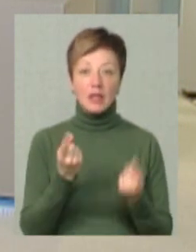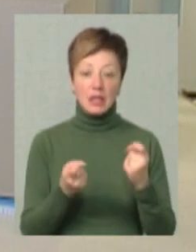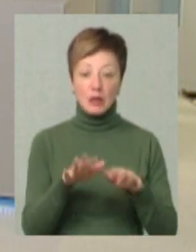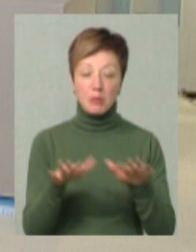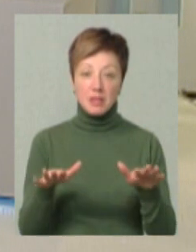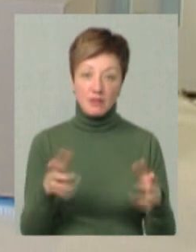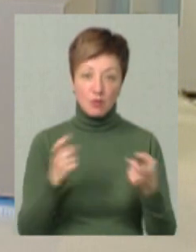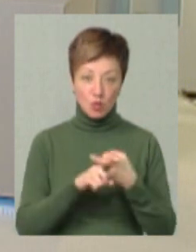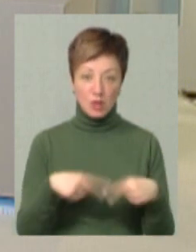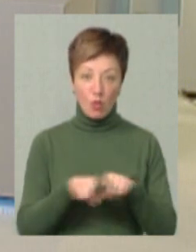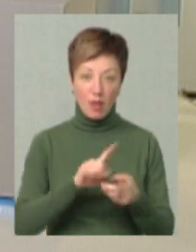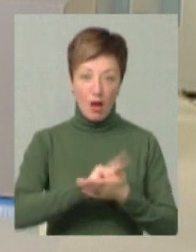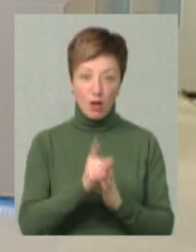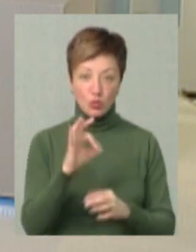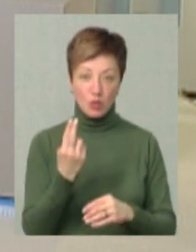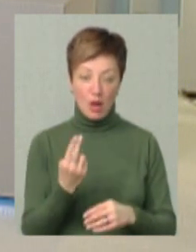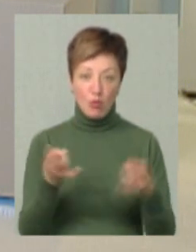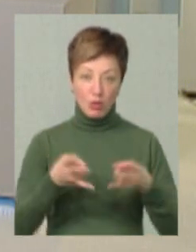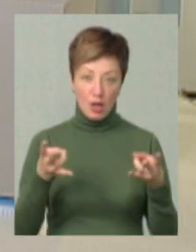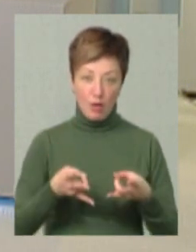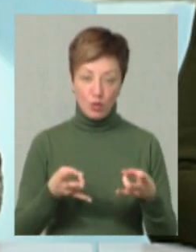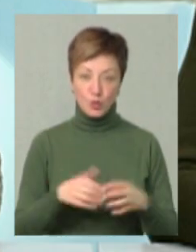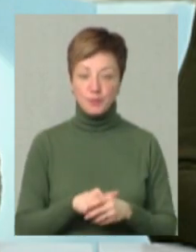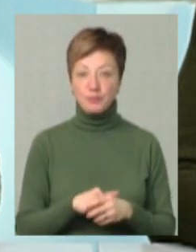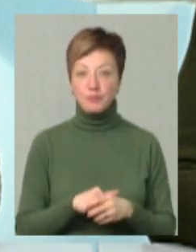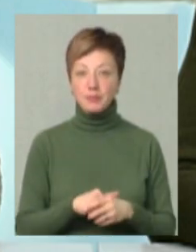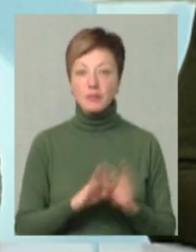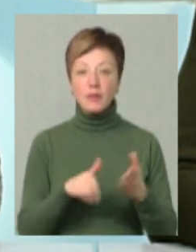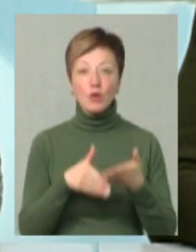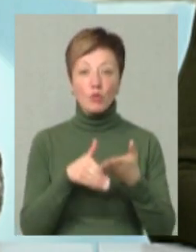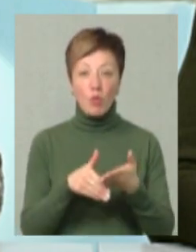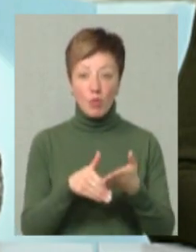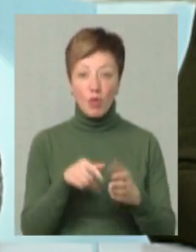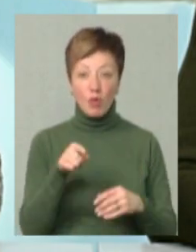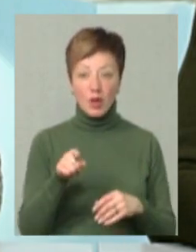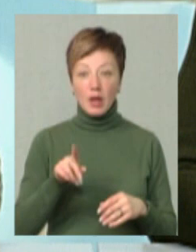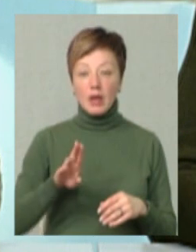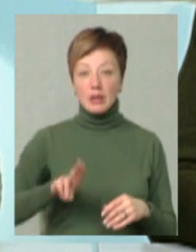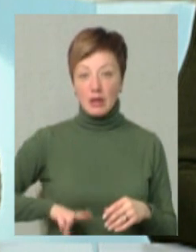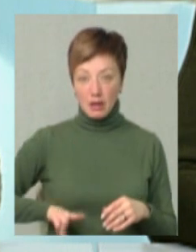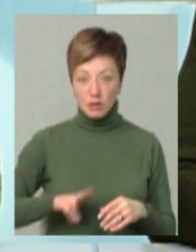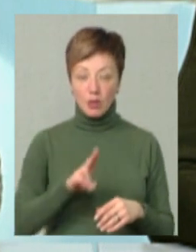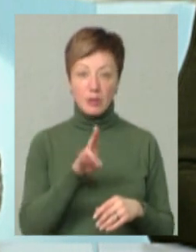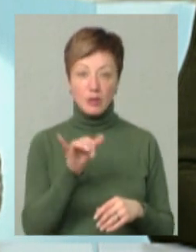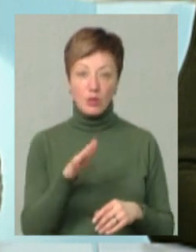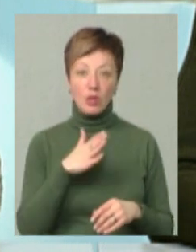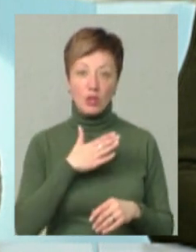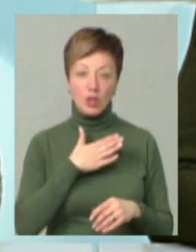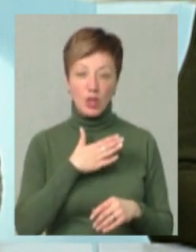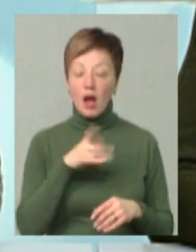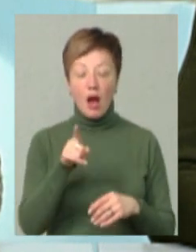місцях в зв'язку з такою нагальною соціальною потребою. І за допомогою Станіслава і наших фахівців департаменту ми це